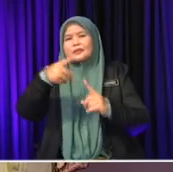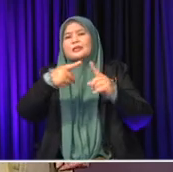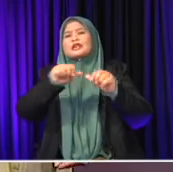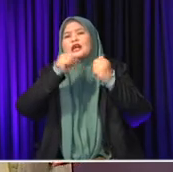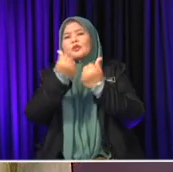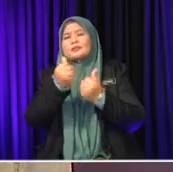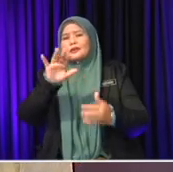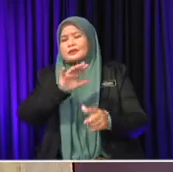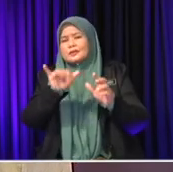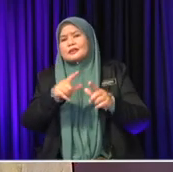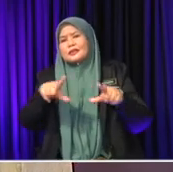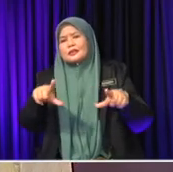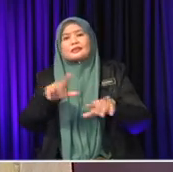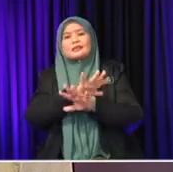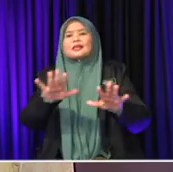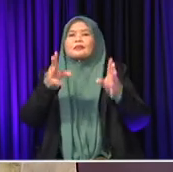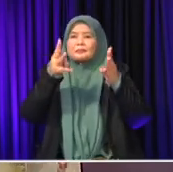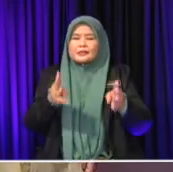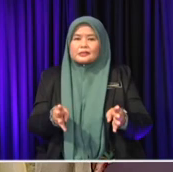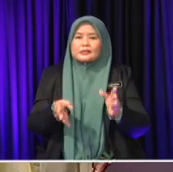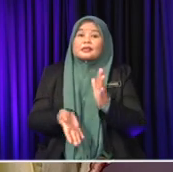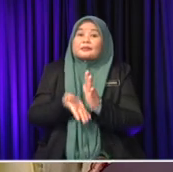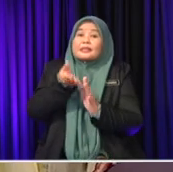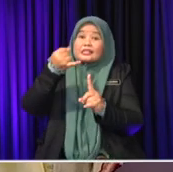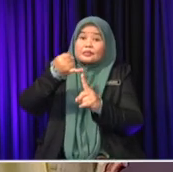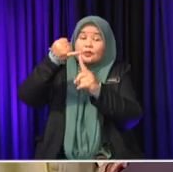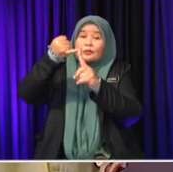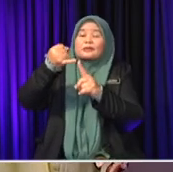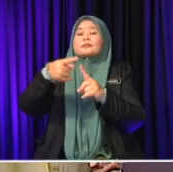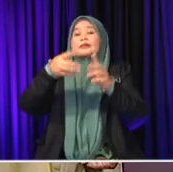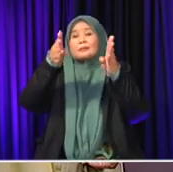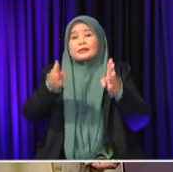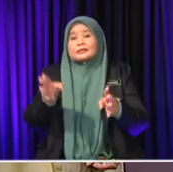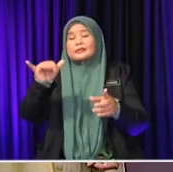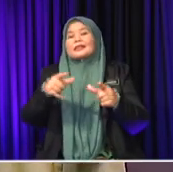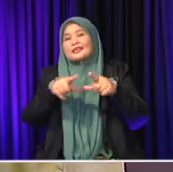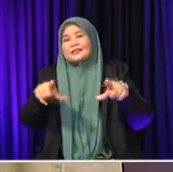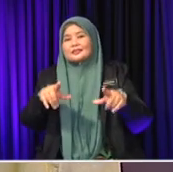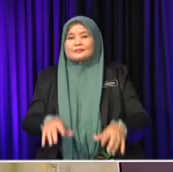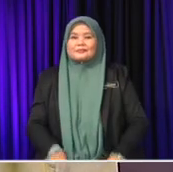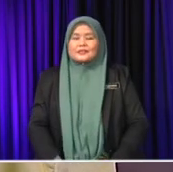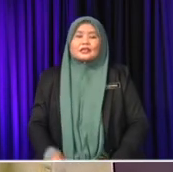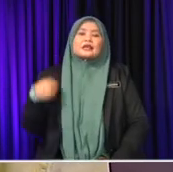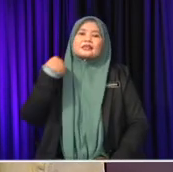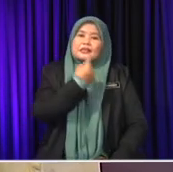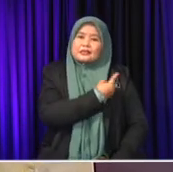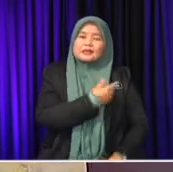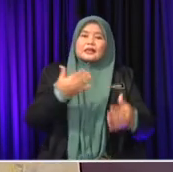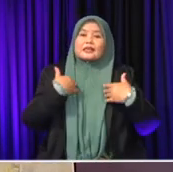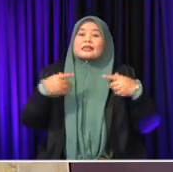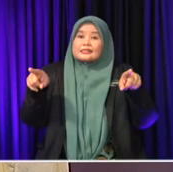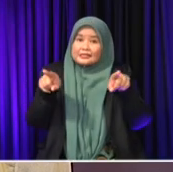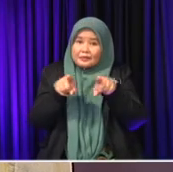Lain Tiada bangsa yang lebih istimewa daripada bangsa yang lain kita adalah